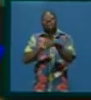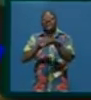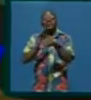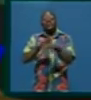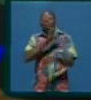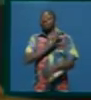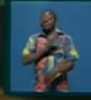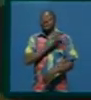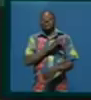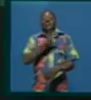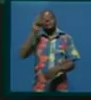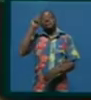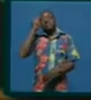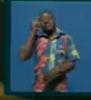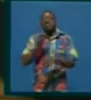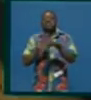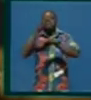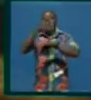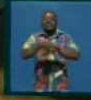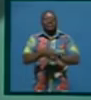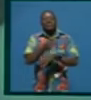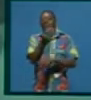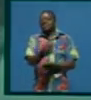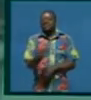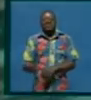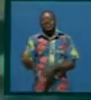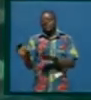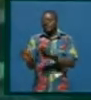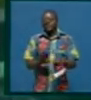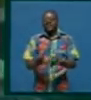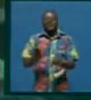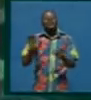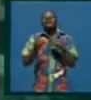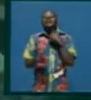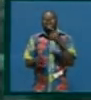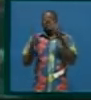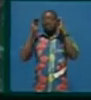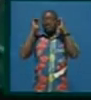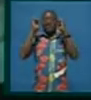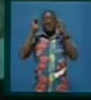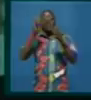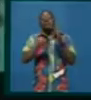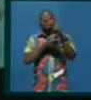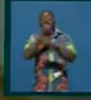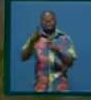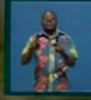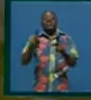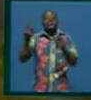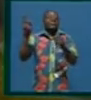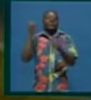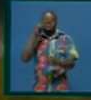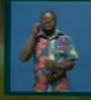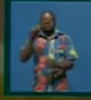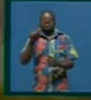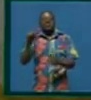que à travers sa manière de réaliser, et tente d'éduquer nos populations. Pour l'actrice principale du film, cette